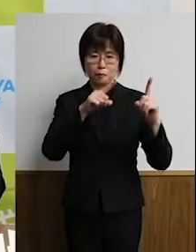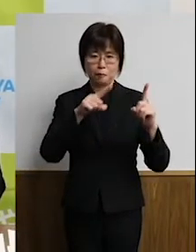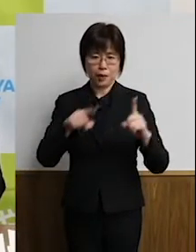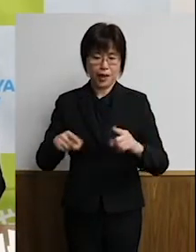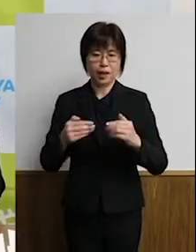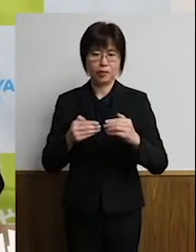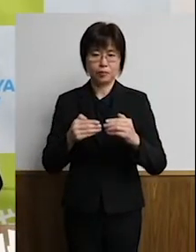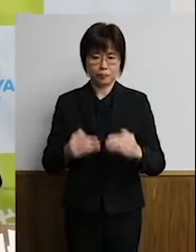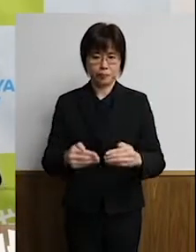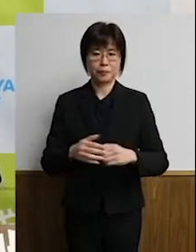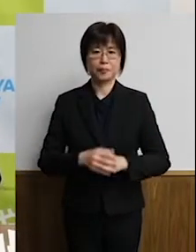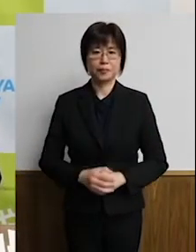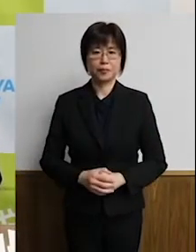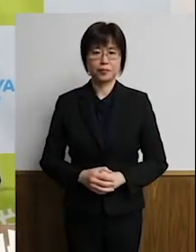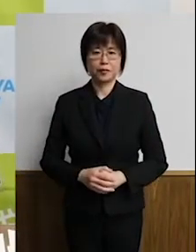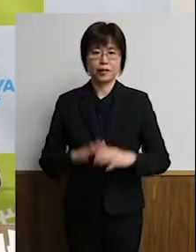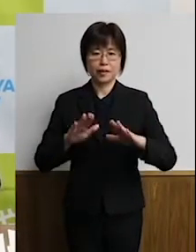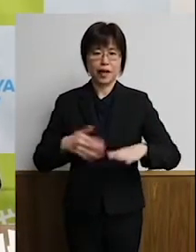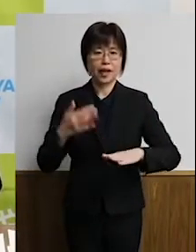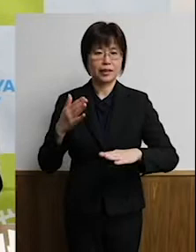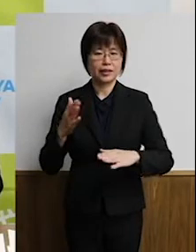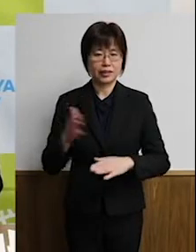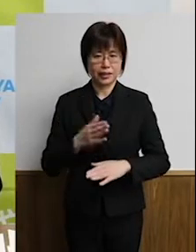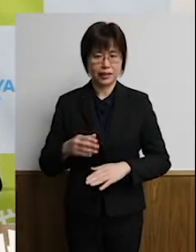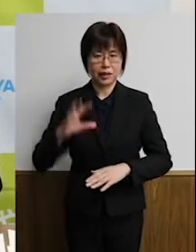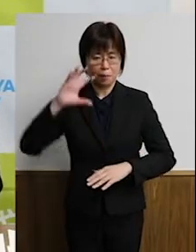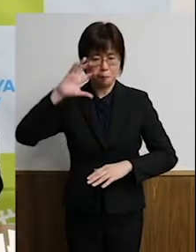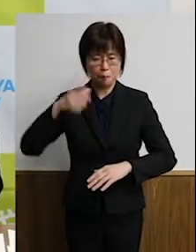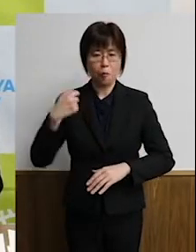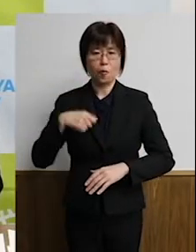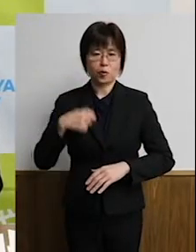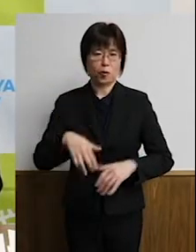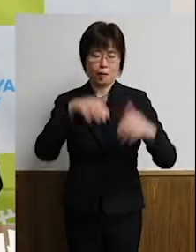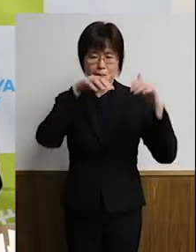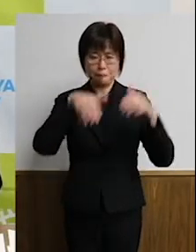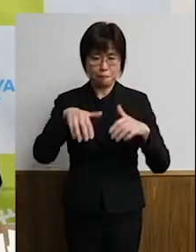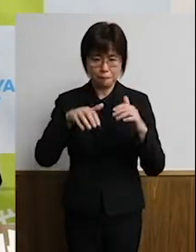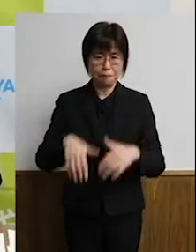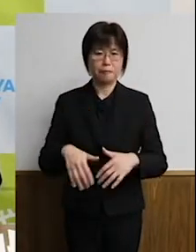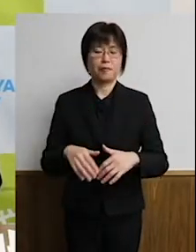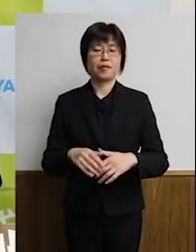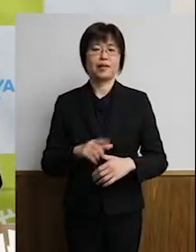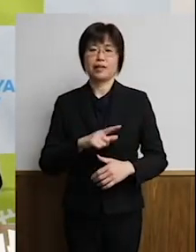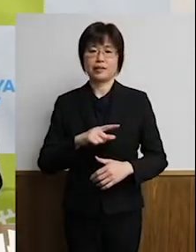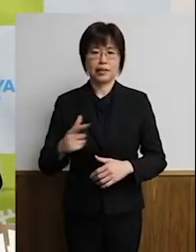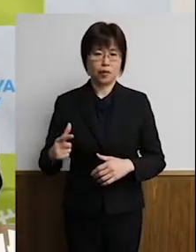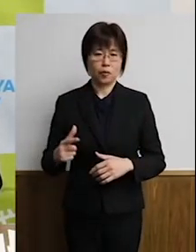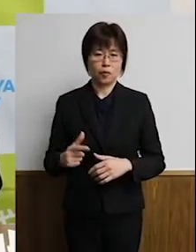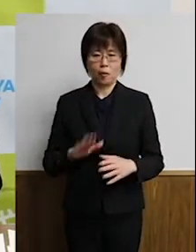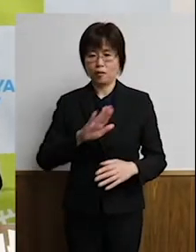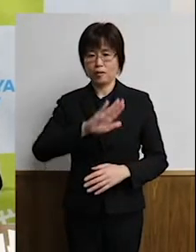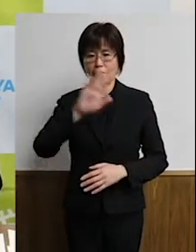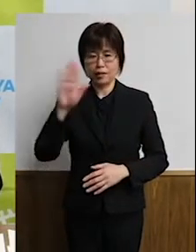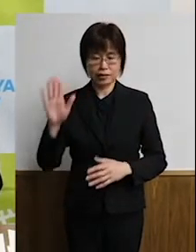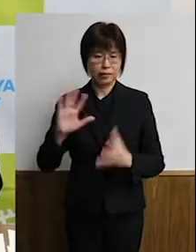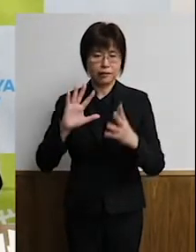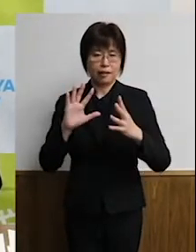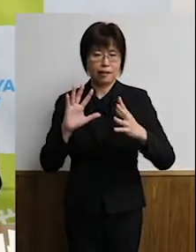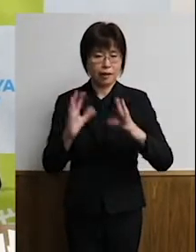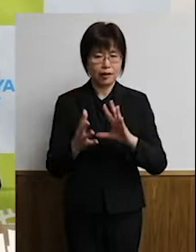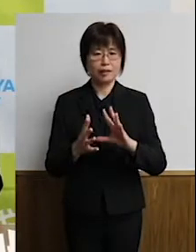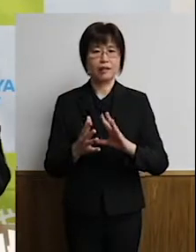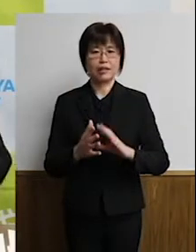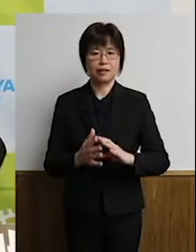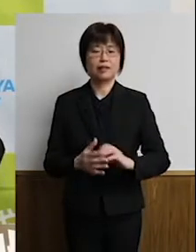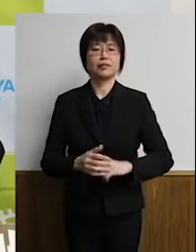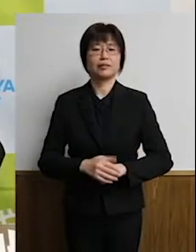してまいりましたが、近年の猛暑や豪雨災害など気候変動は深刻さを増しており